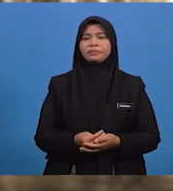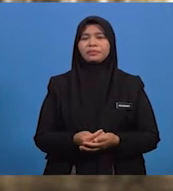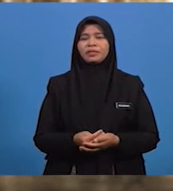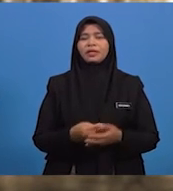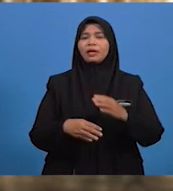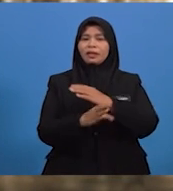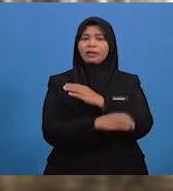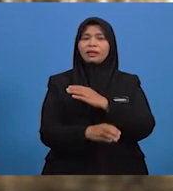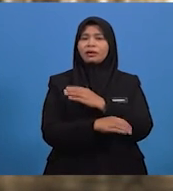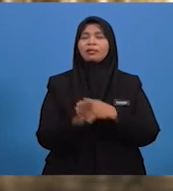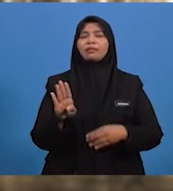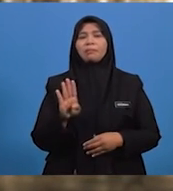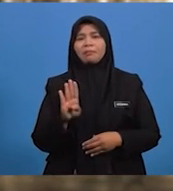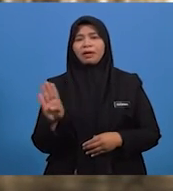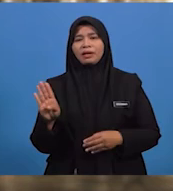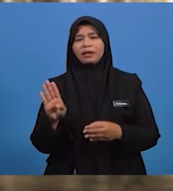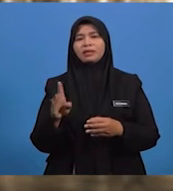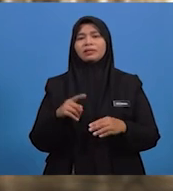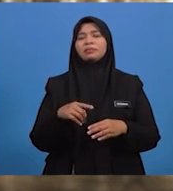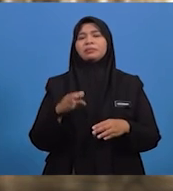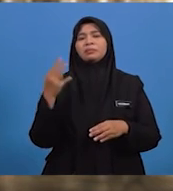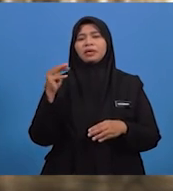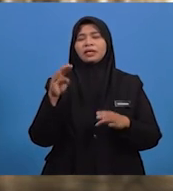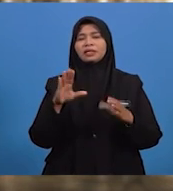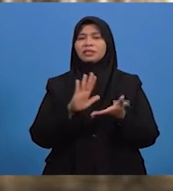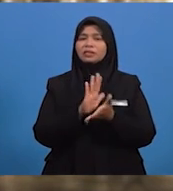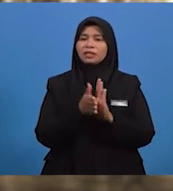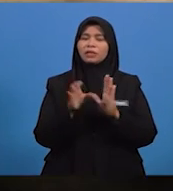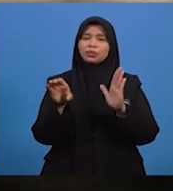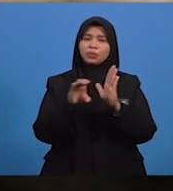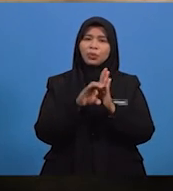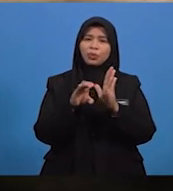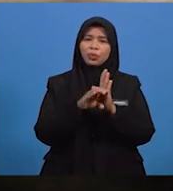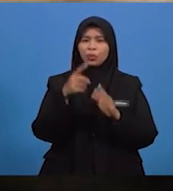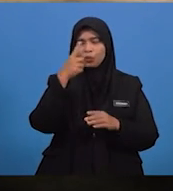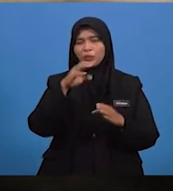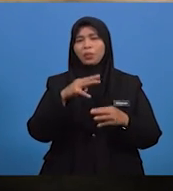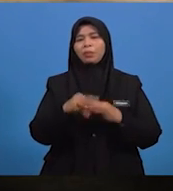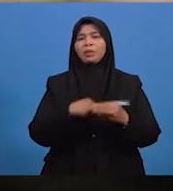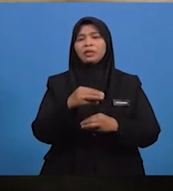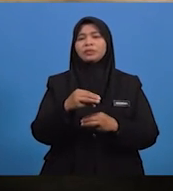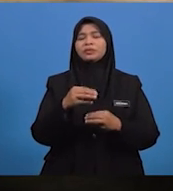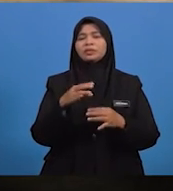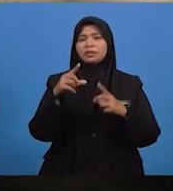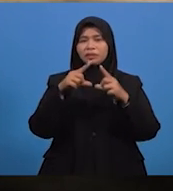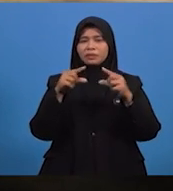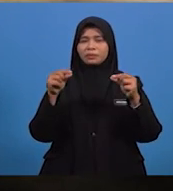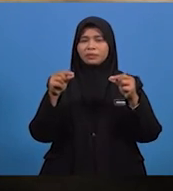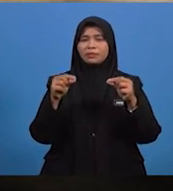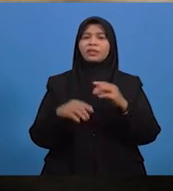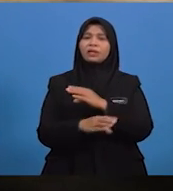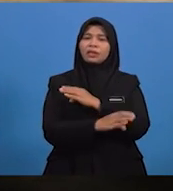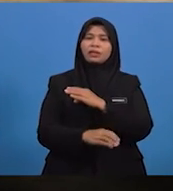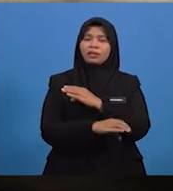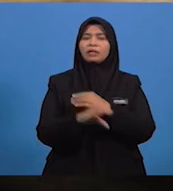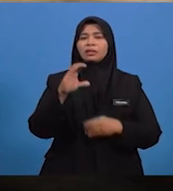Negara-negara Barat dijadikan model untuk memajukan negara Jepun. Negara China yang mempunyai banyak